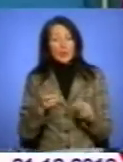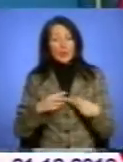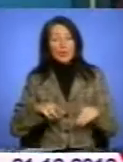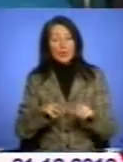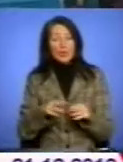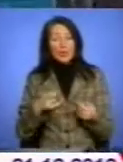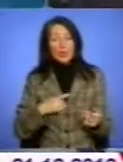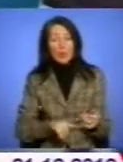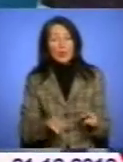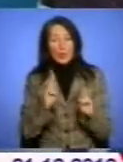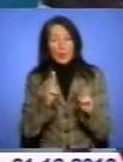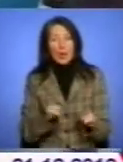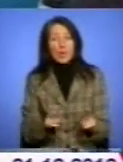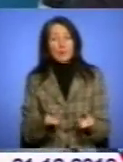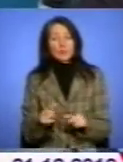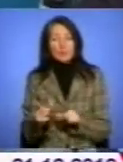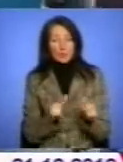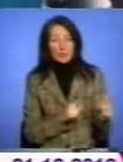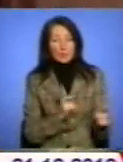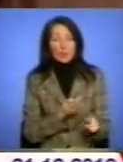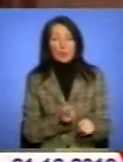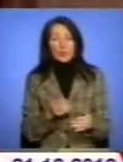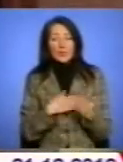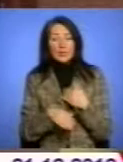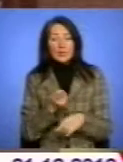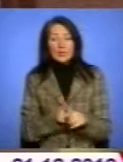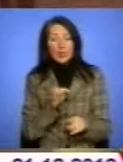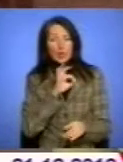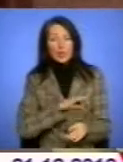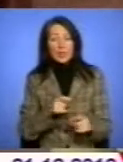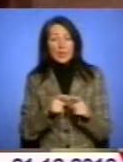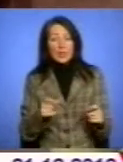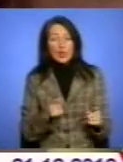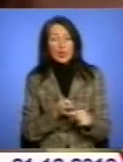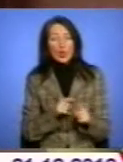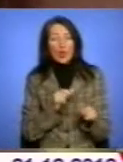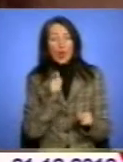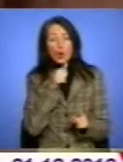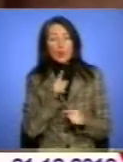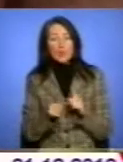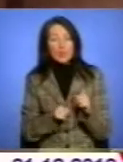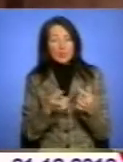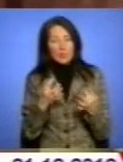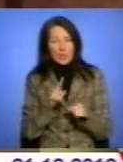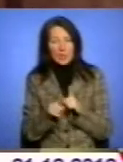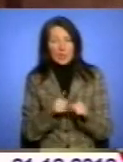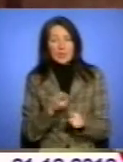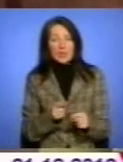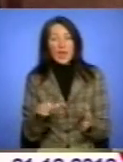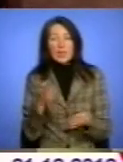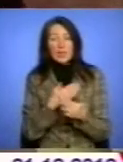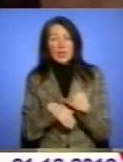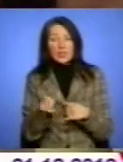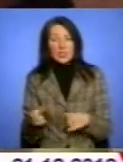інвалідів, які користуються талонами, цього року змінилися. Інваліди і учасники війни, які їдуть по талонах, колись